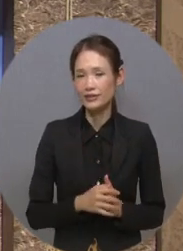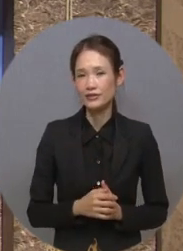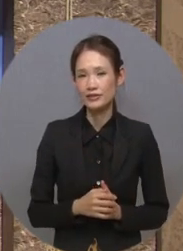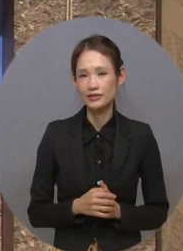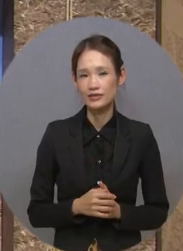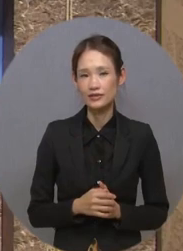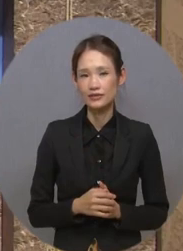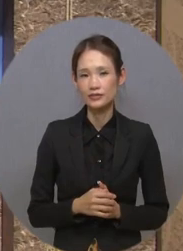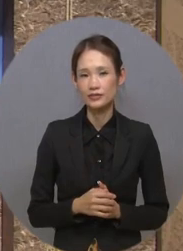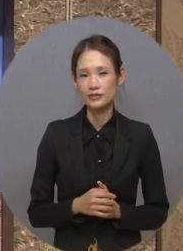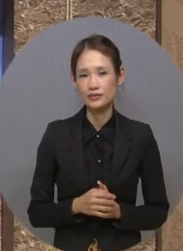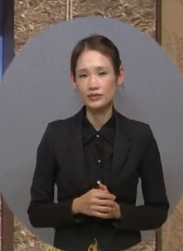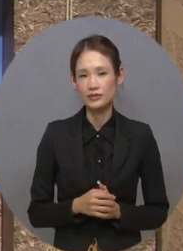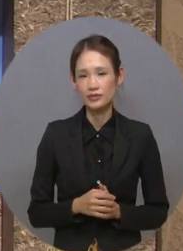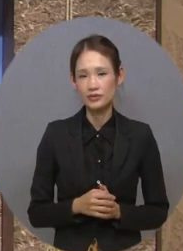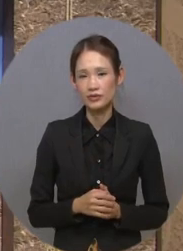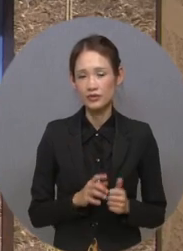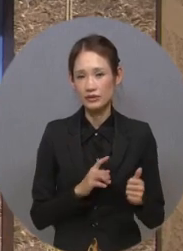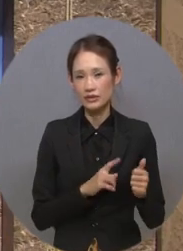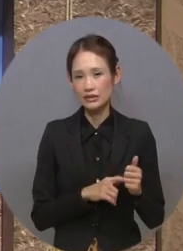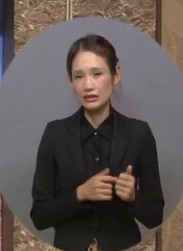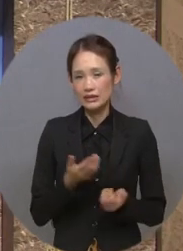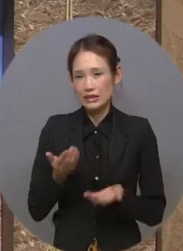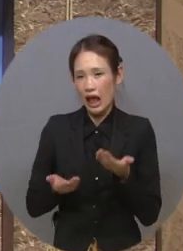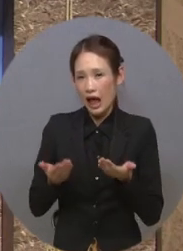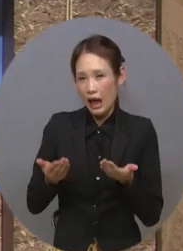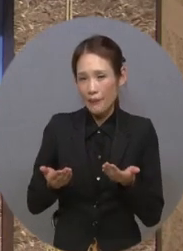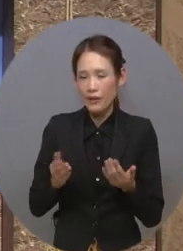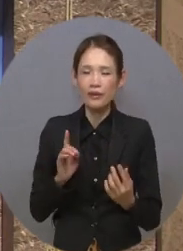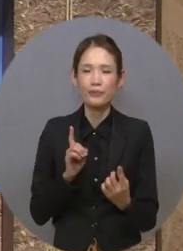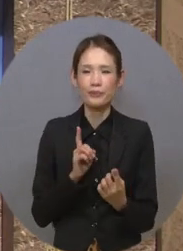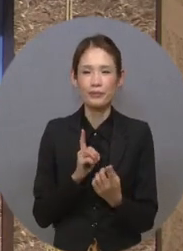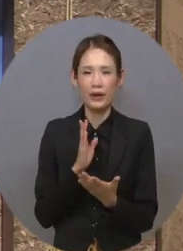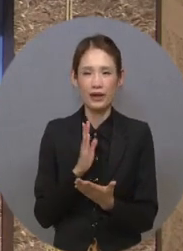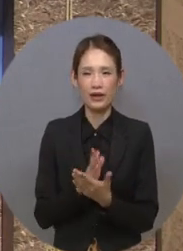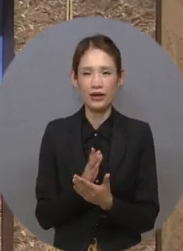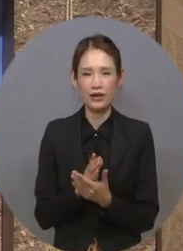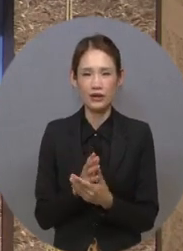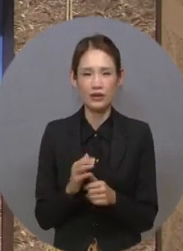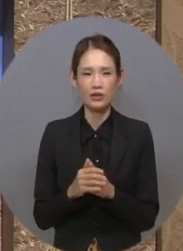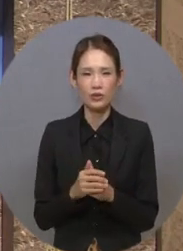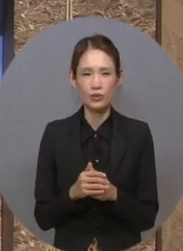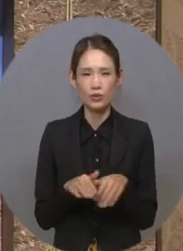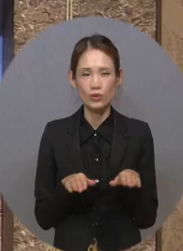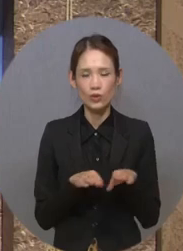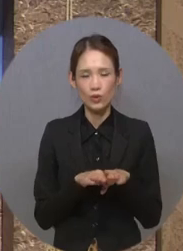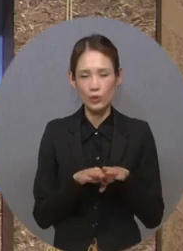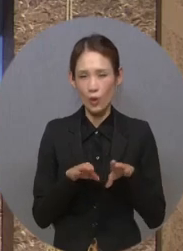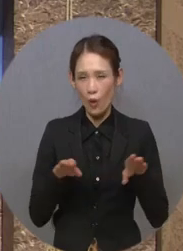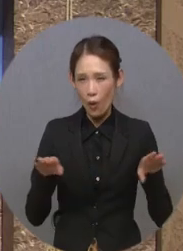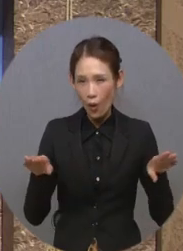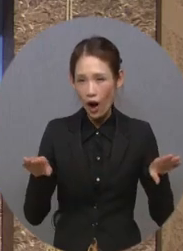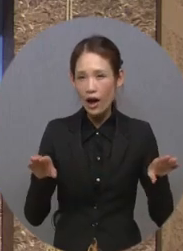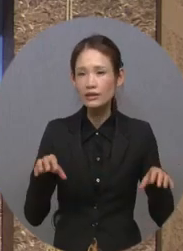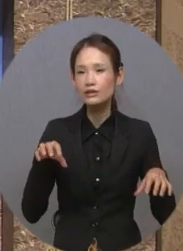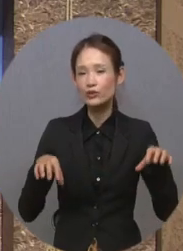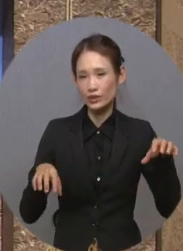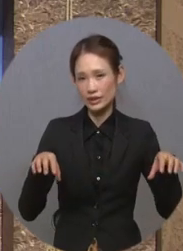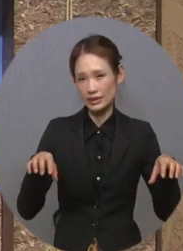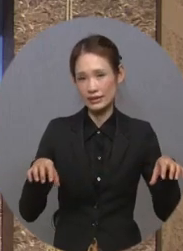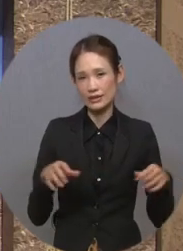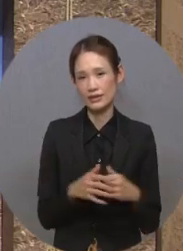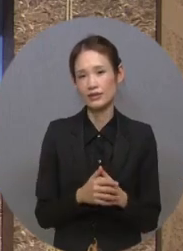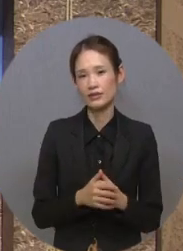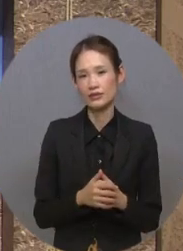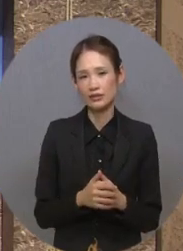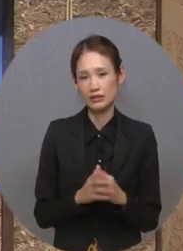그래서 그분들이 차별받지 않고 이렇게 양주 시민으로서 동등한 위치에서 네. 서로